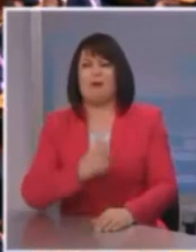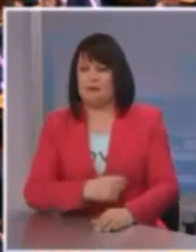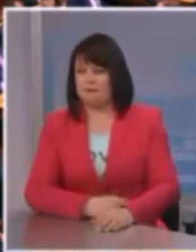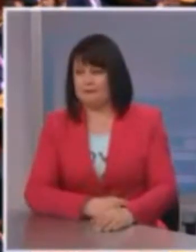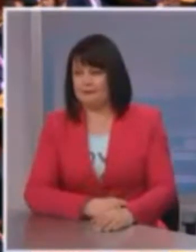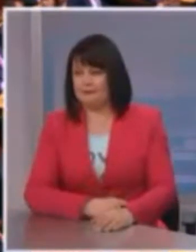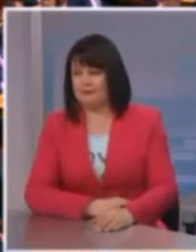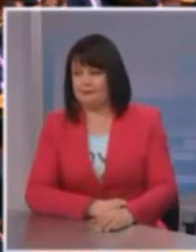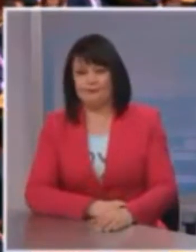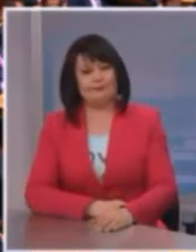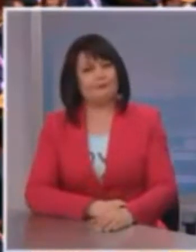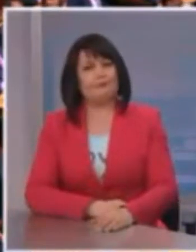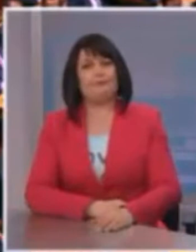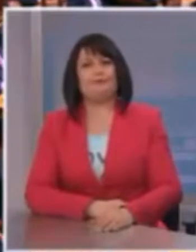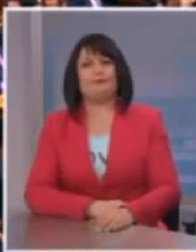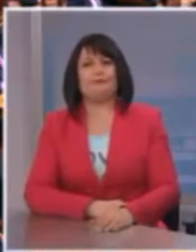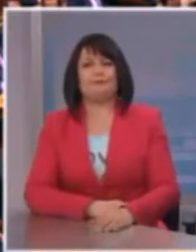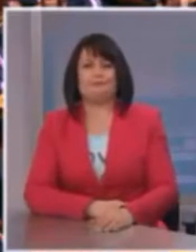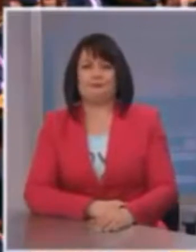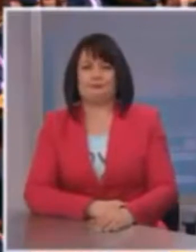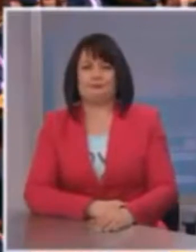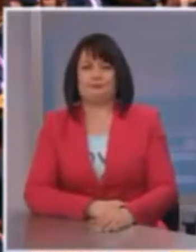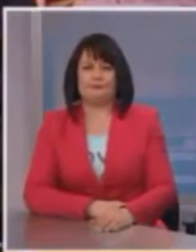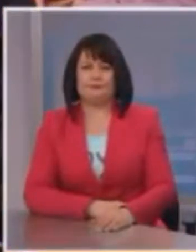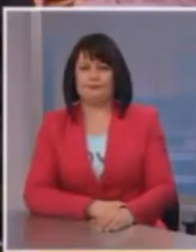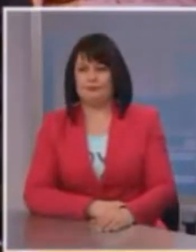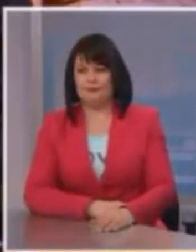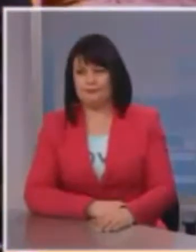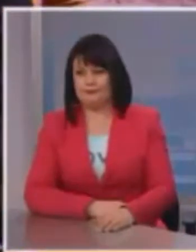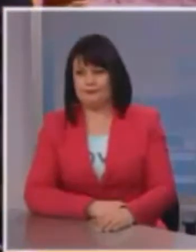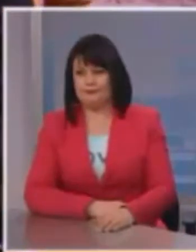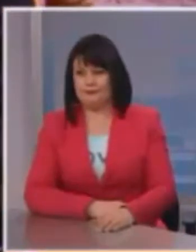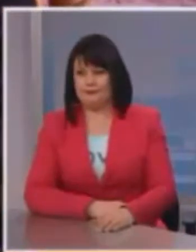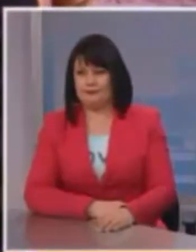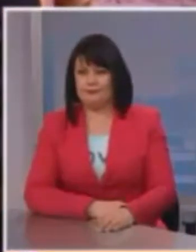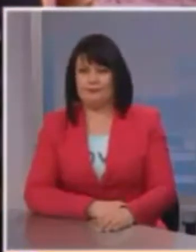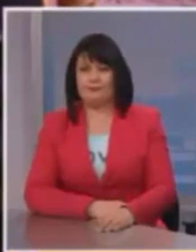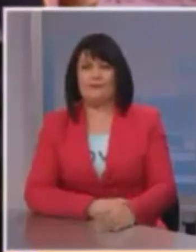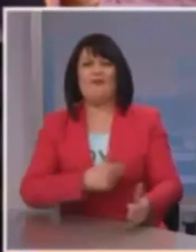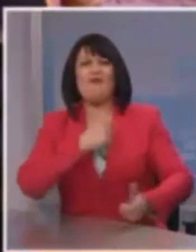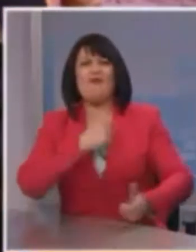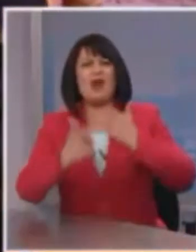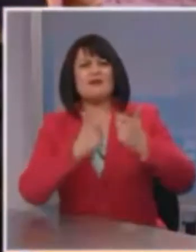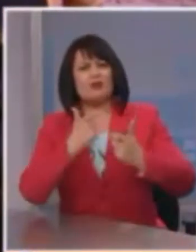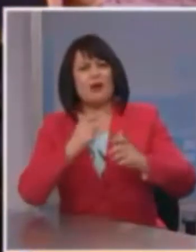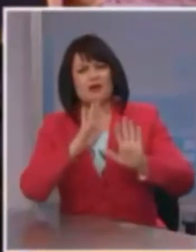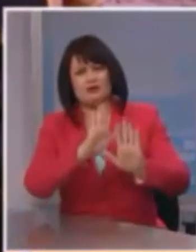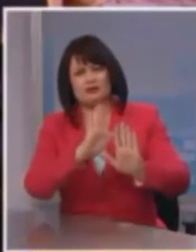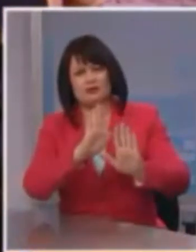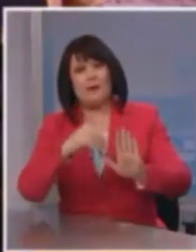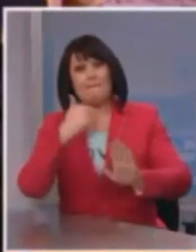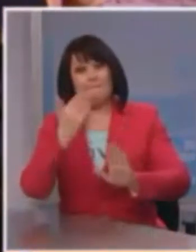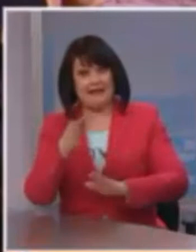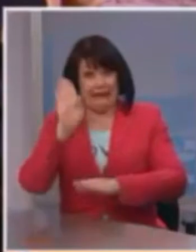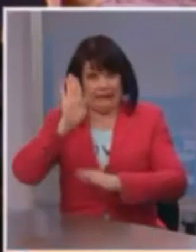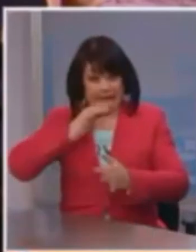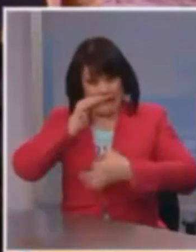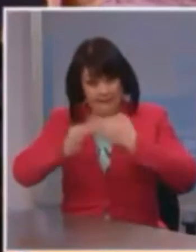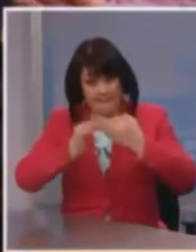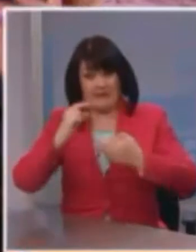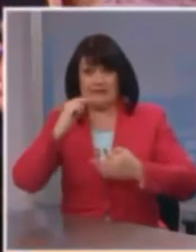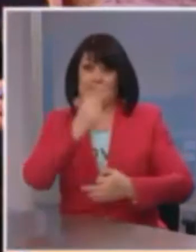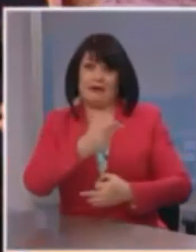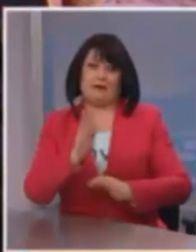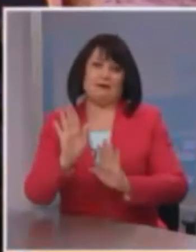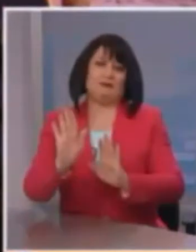Πείτε το. Κύριε Παπά, τίποτα από αυτά που είπατε δεν καταγράφηκε. Τίποτα δεν καταγράφει. Ζητήστε το λόγο αν θέλετε μετά να απαντήσετε.